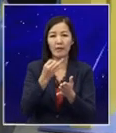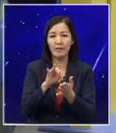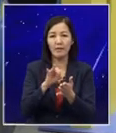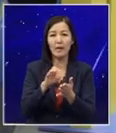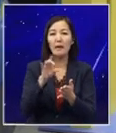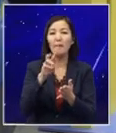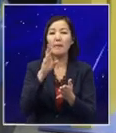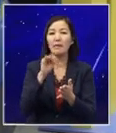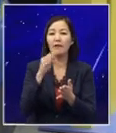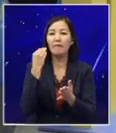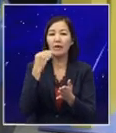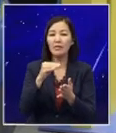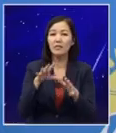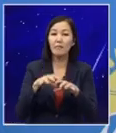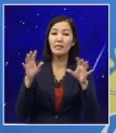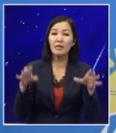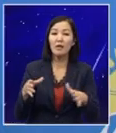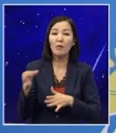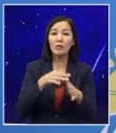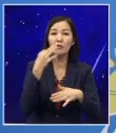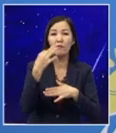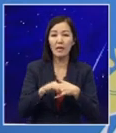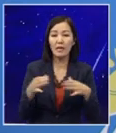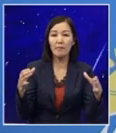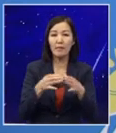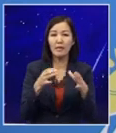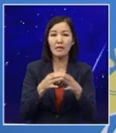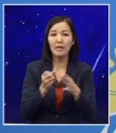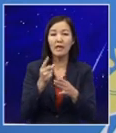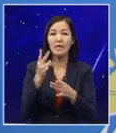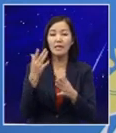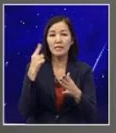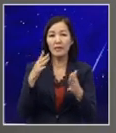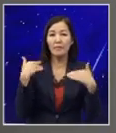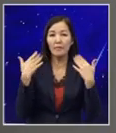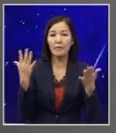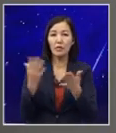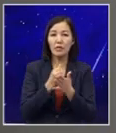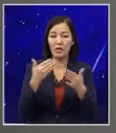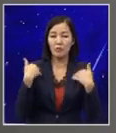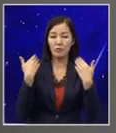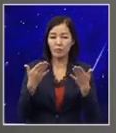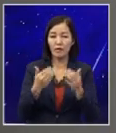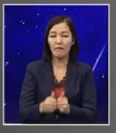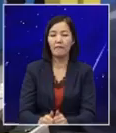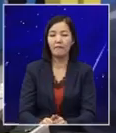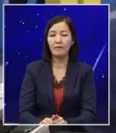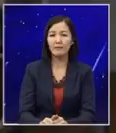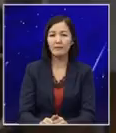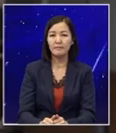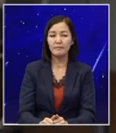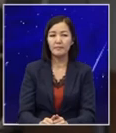праймеризе. Амандык Баталов в качестве председателя областного филиала партии наряду с несколькими рекомендациями пожелал успехов однопартийцам.